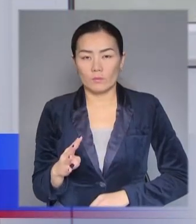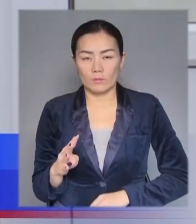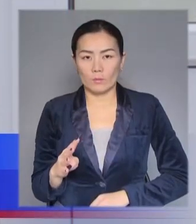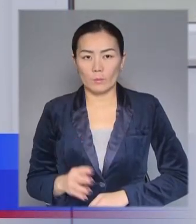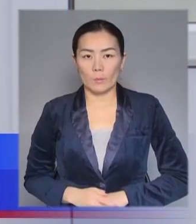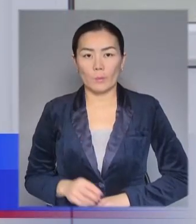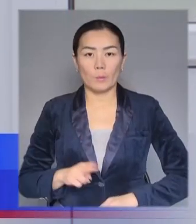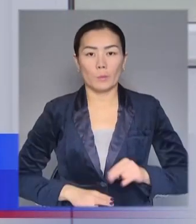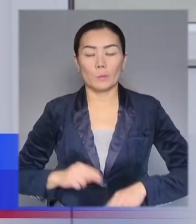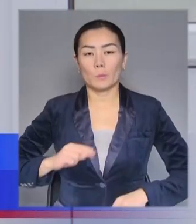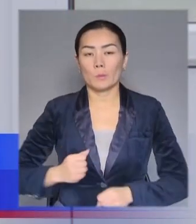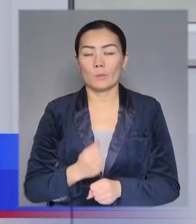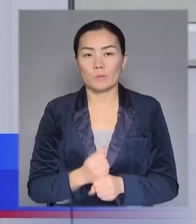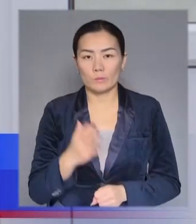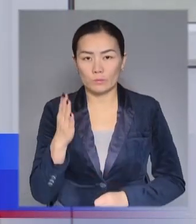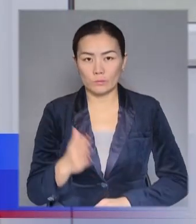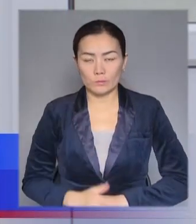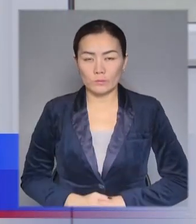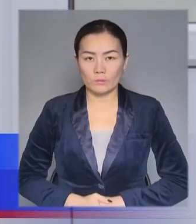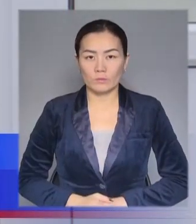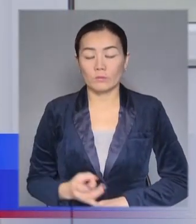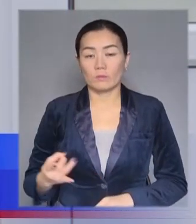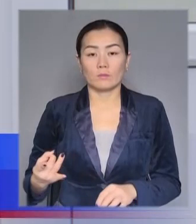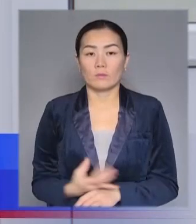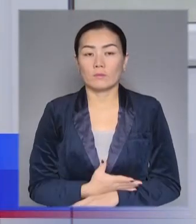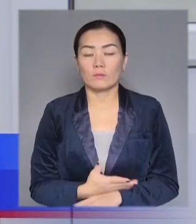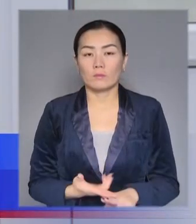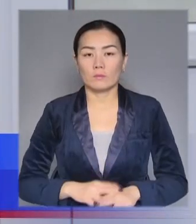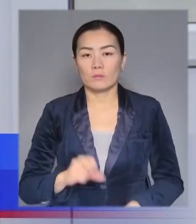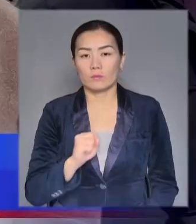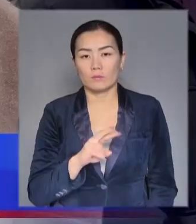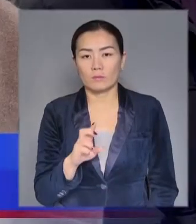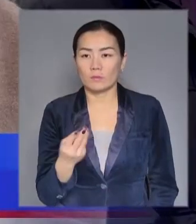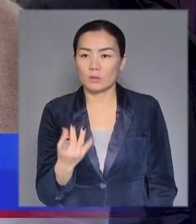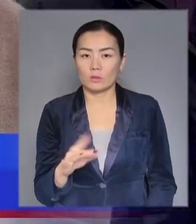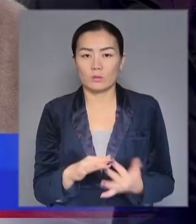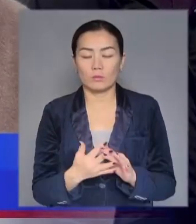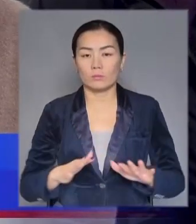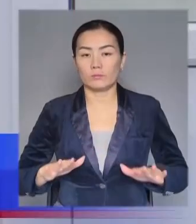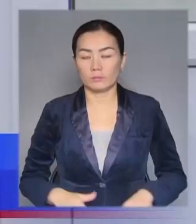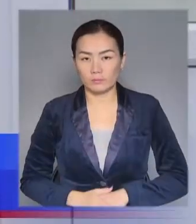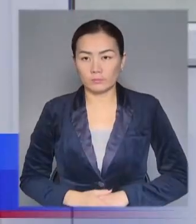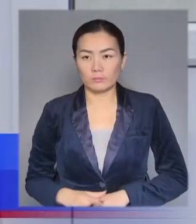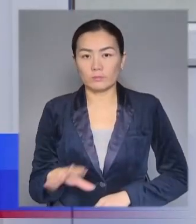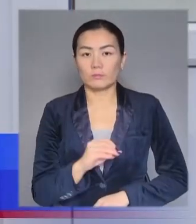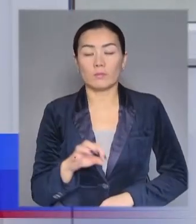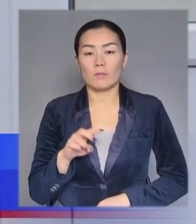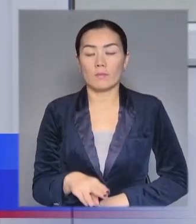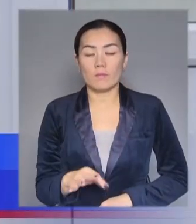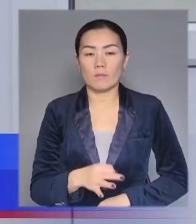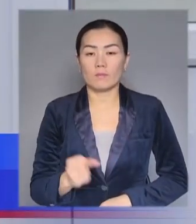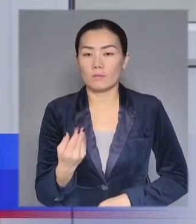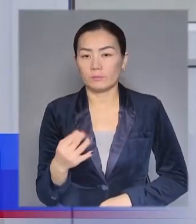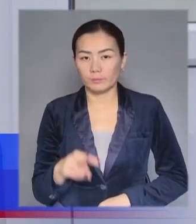ғимарат құрылысы жүрген болатын. Міне алғашқысы осы Еңбекші ауылынан ашылып отыр. Сіздердің аттарыңыздан